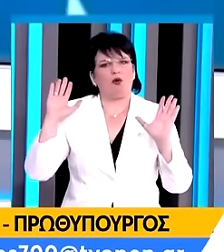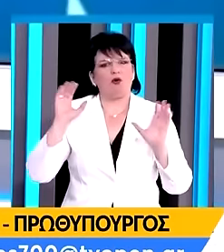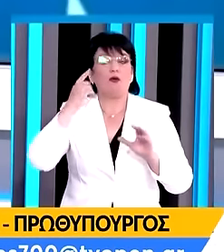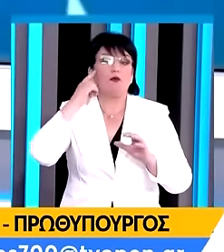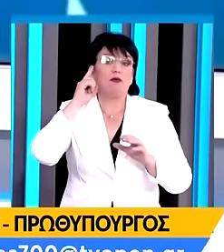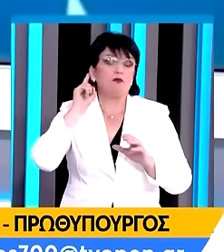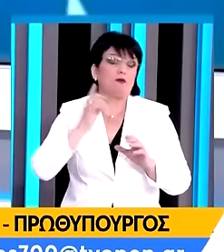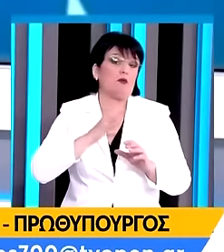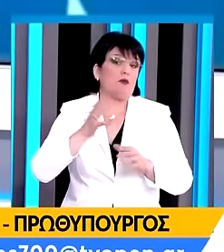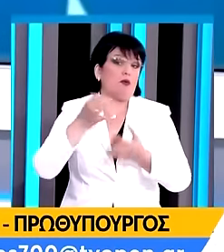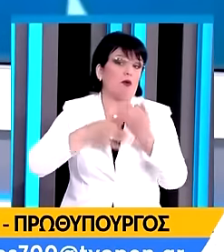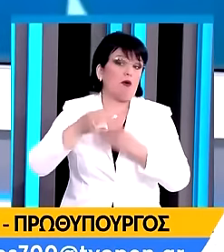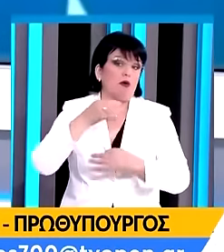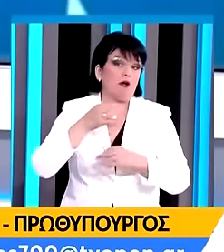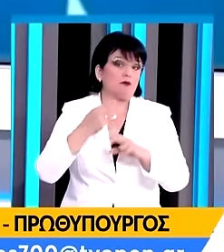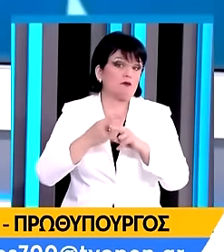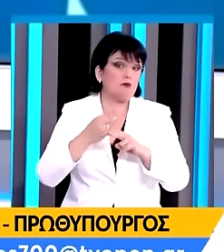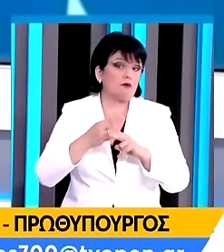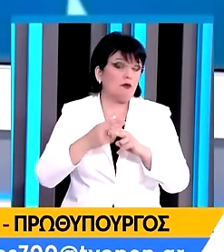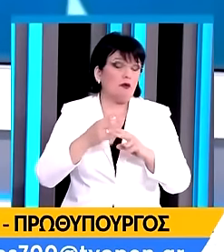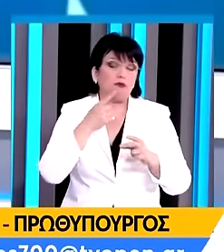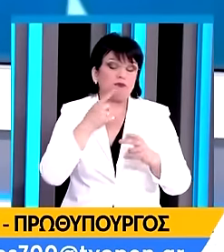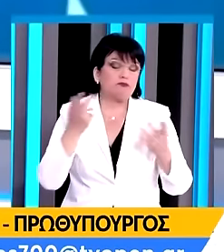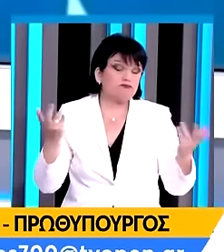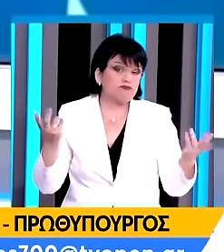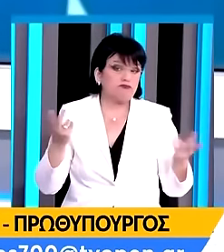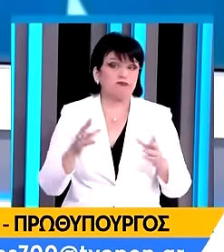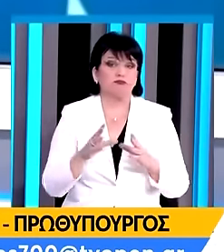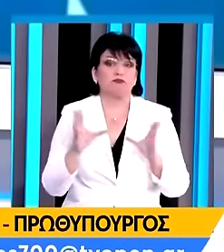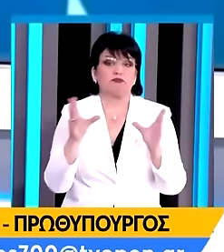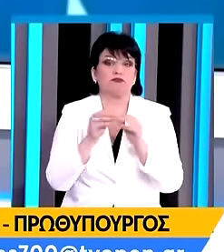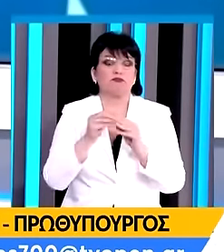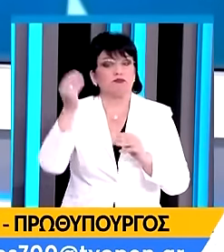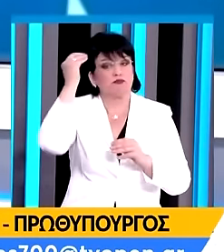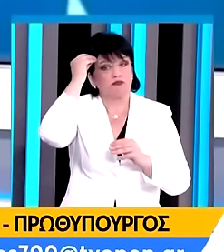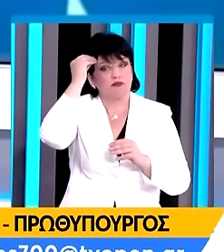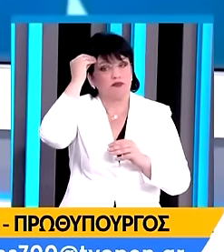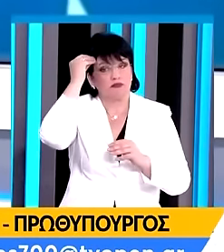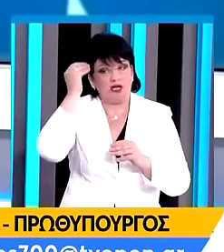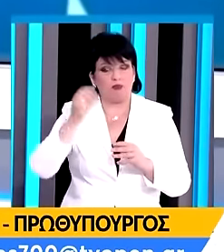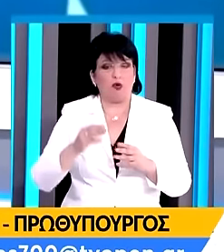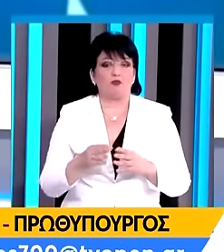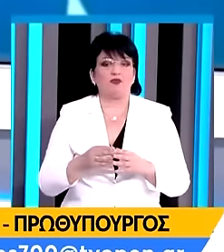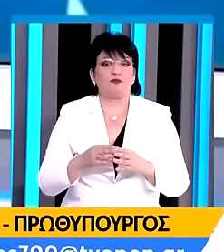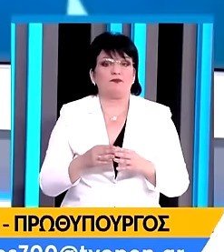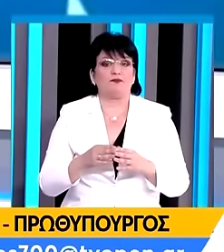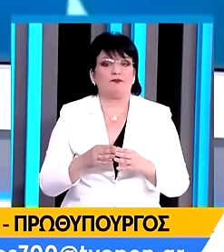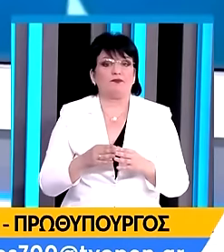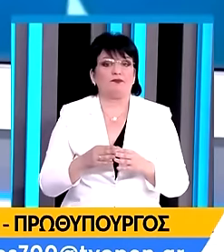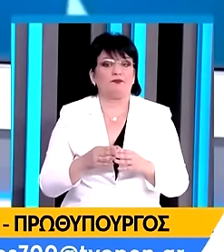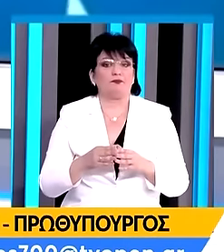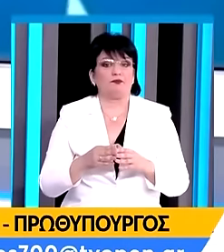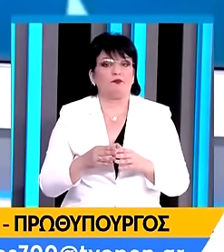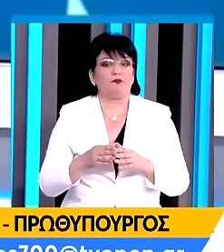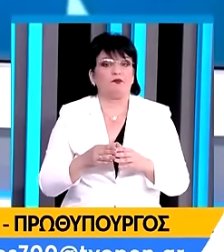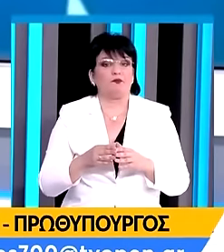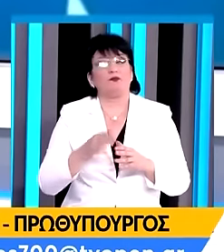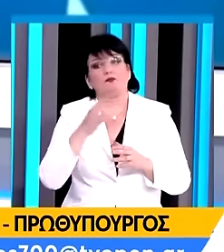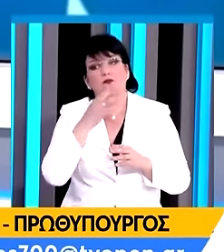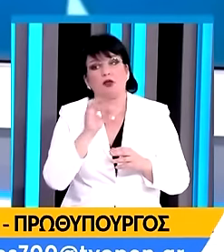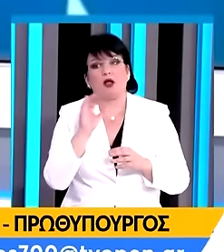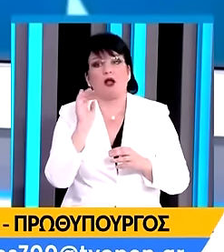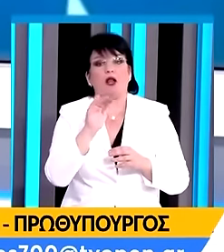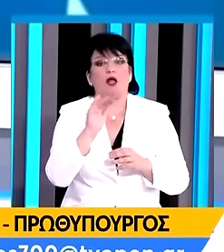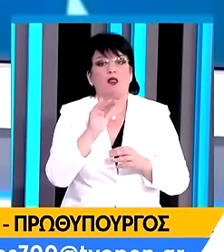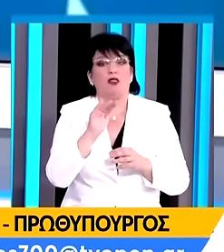πολίτες μας λένε ότι είναι το πρώτο πρόβλημα αυτή τη στιγμή το οποίο αντιμετωπίζουν, εμείς θα τους μιλήσουμε με ειλικρίνεια, θα τους πούμε ότι προσπαθούμε. Δεν θα οροποιήσουμε